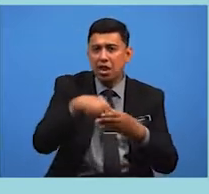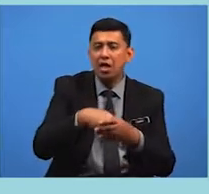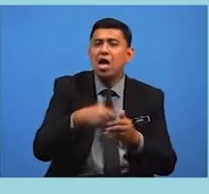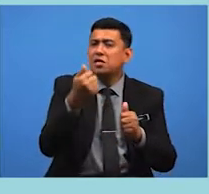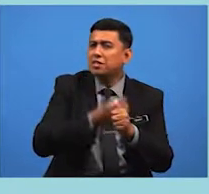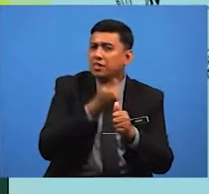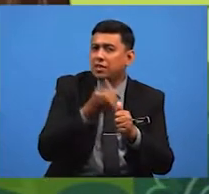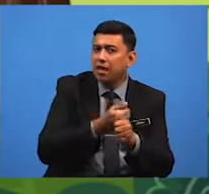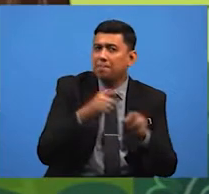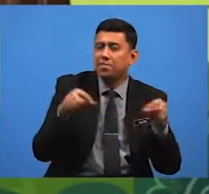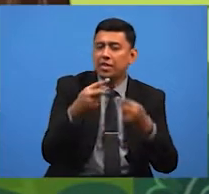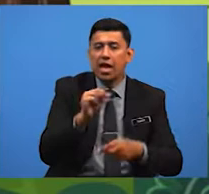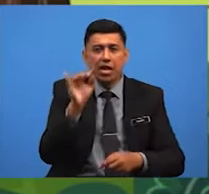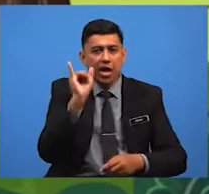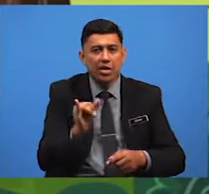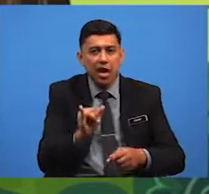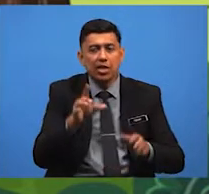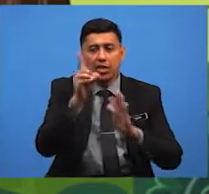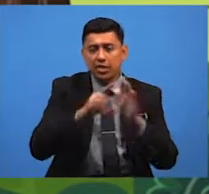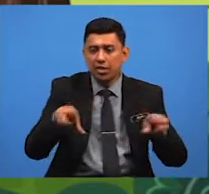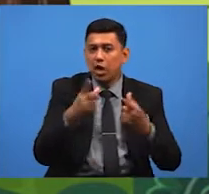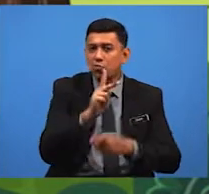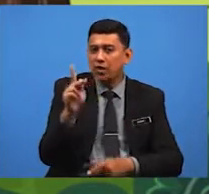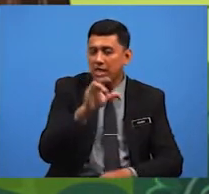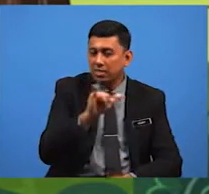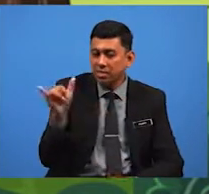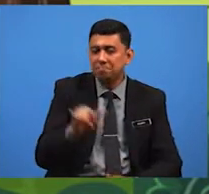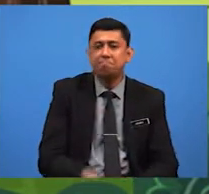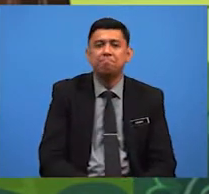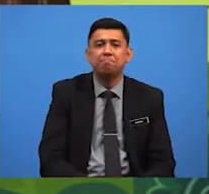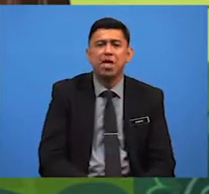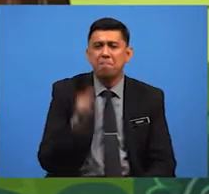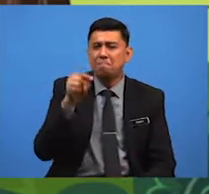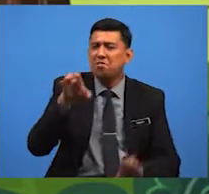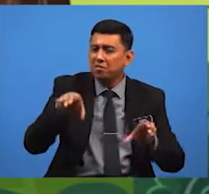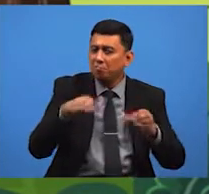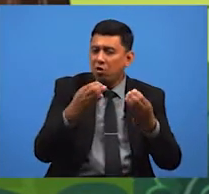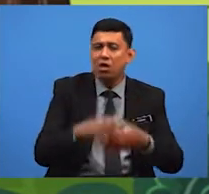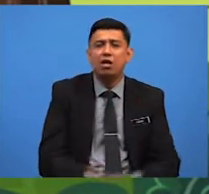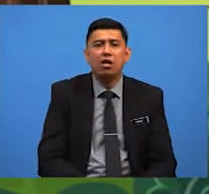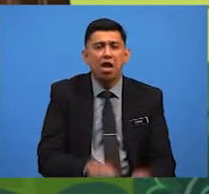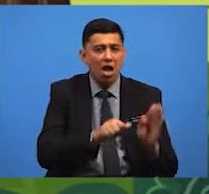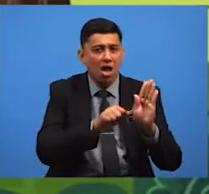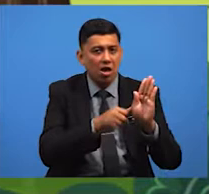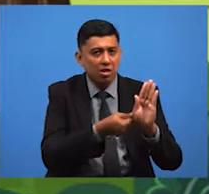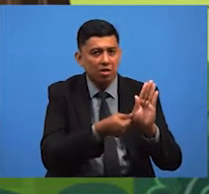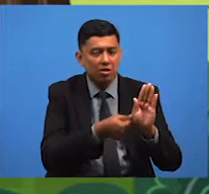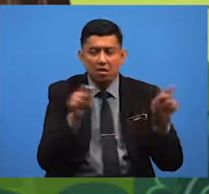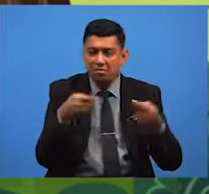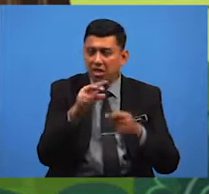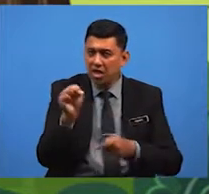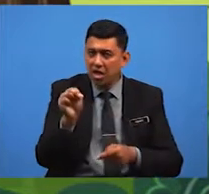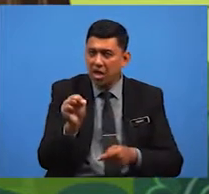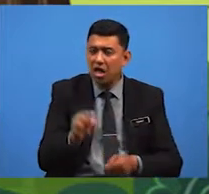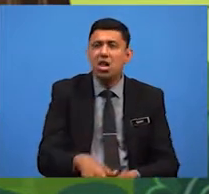dilakukan. Murid sekalian, sikap berhemah tinggi mestilah diamalkan agar tindakan